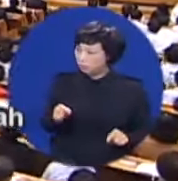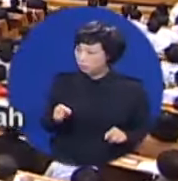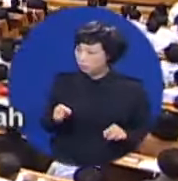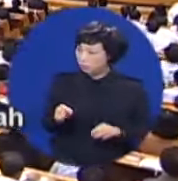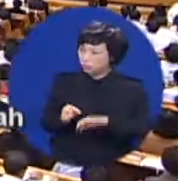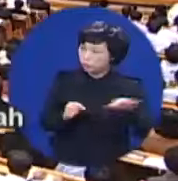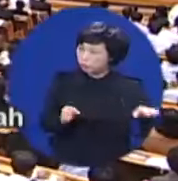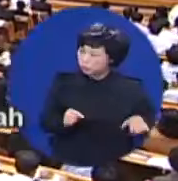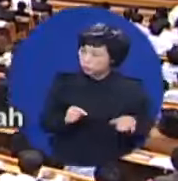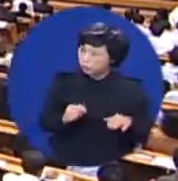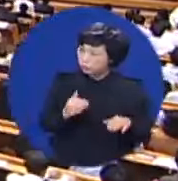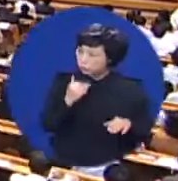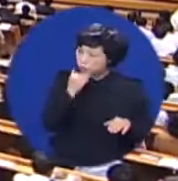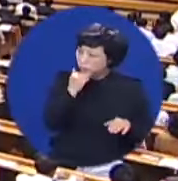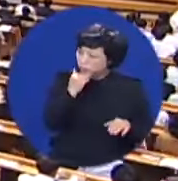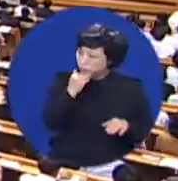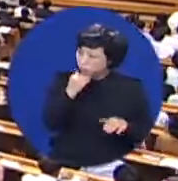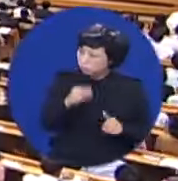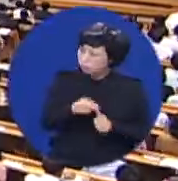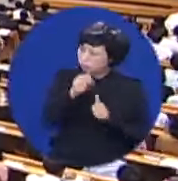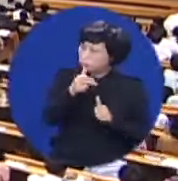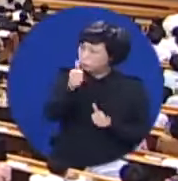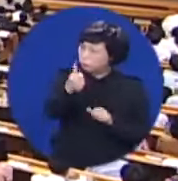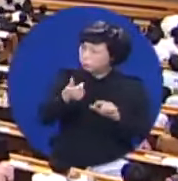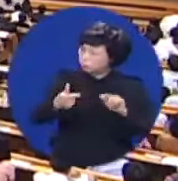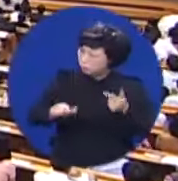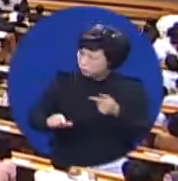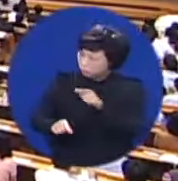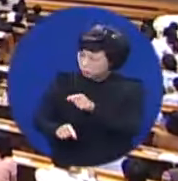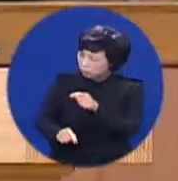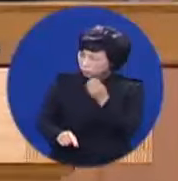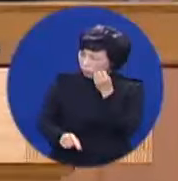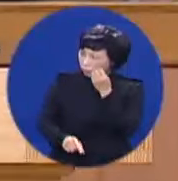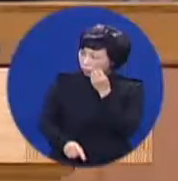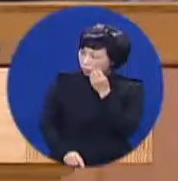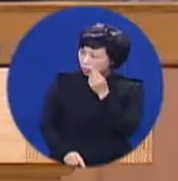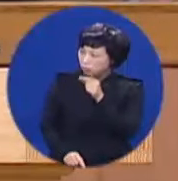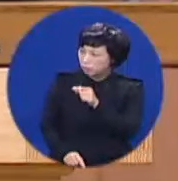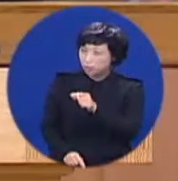우리가 찾는 메시아가 아니네. 어?